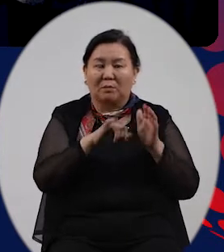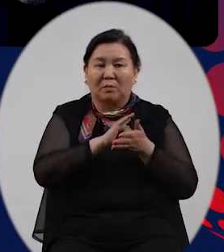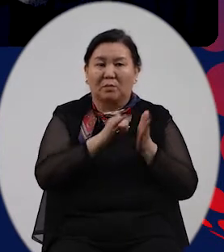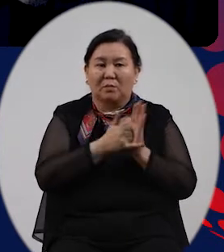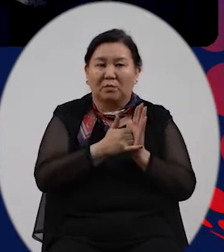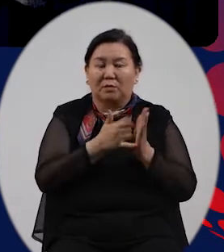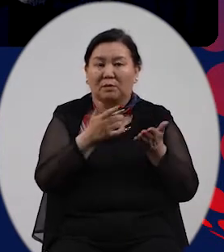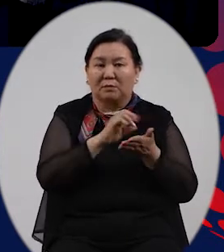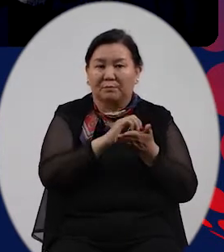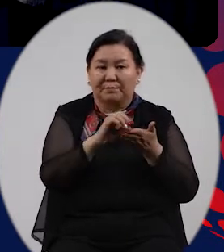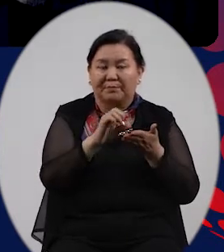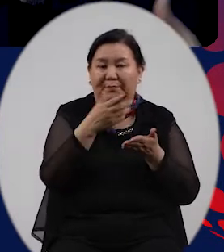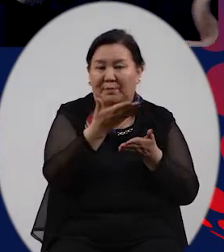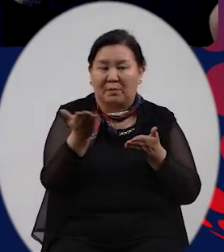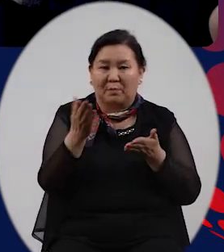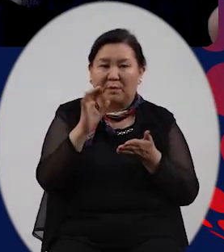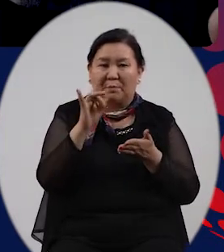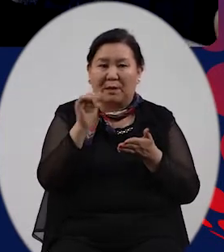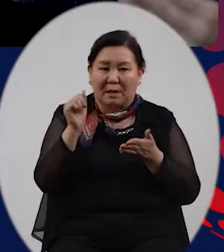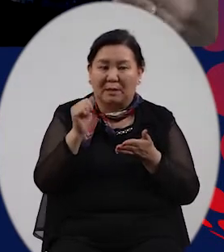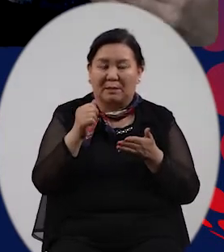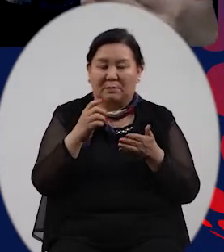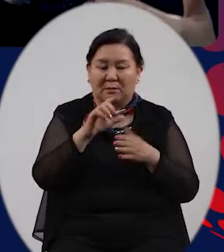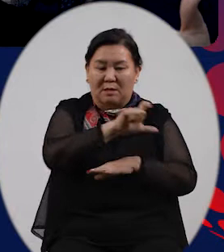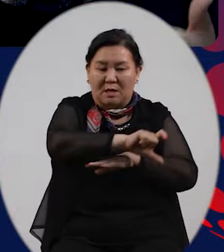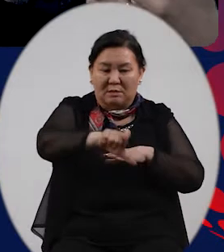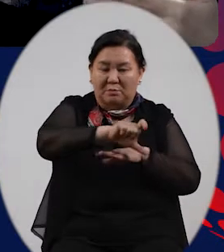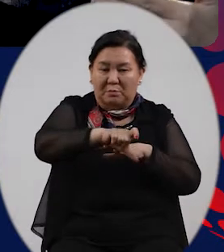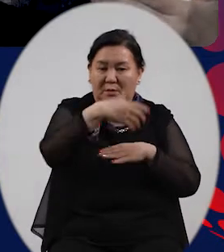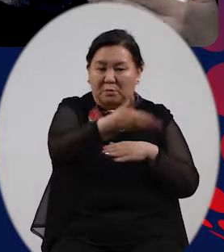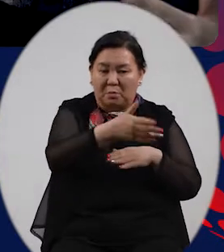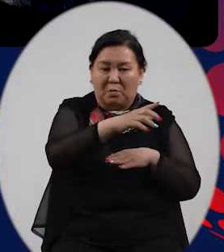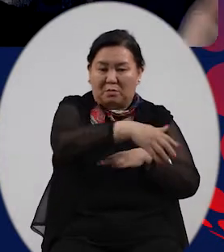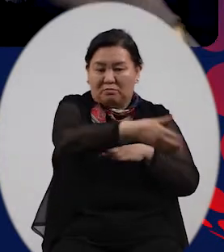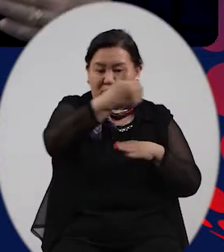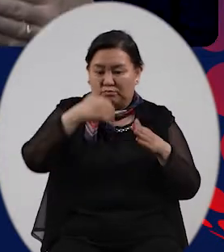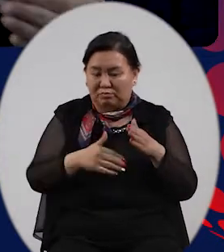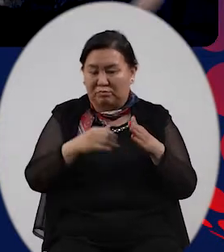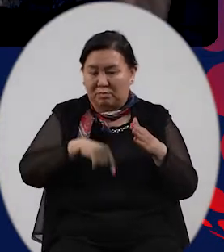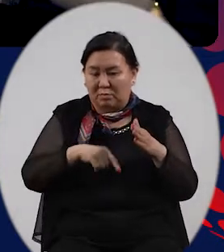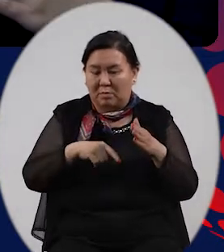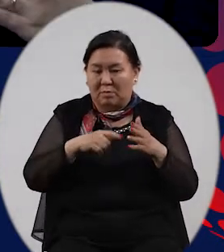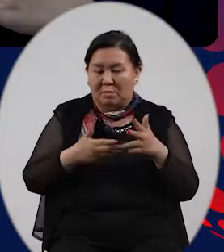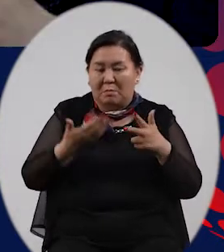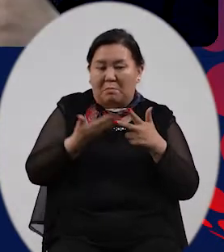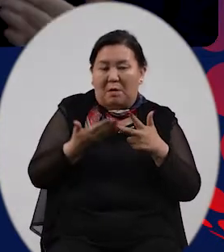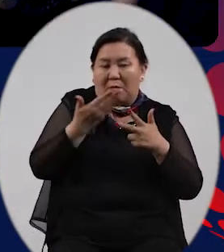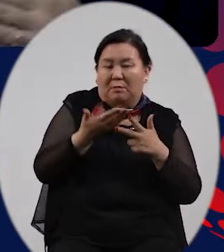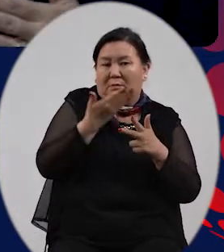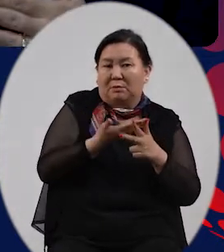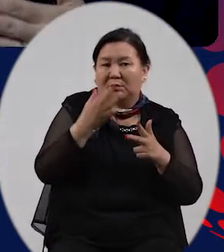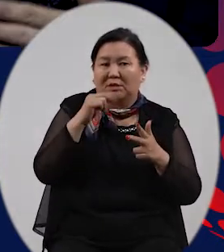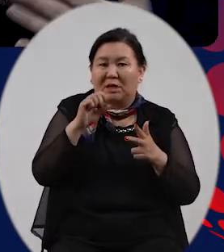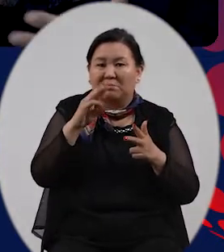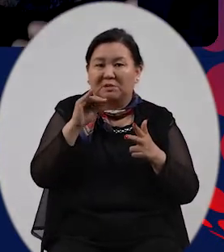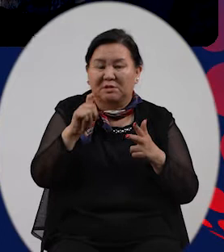учиртай тэмдэглэгээ вэ гэхээр та бүхний бараа бүтээгдэхүүн экспортлогдож байгаа юу, импортлогдож байгаа юу, эсвэл дамжин өнгөрч байгаа экспортын бараа